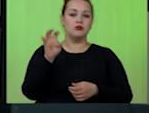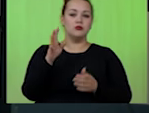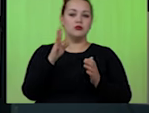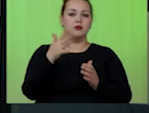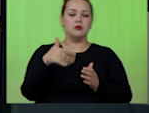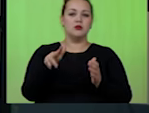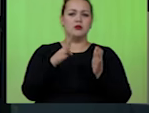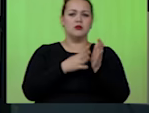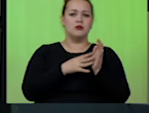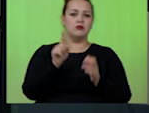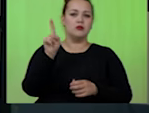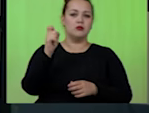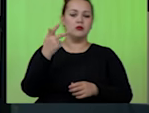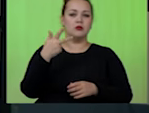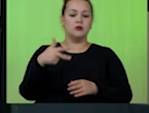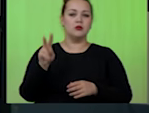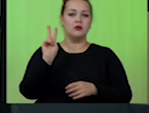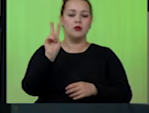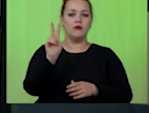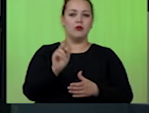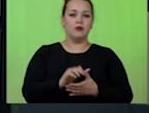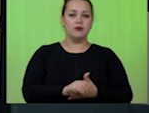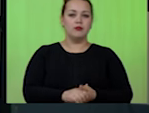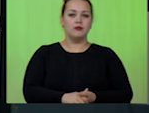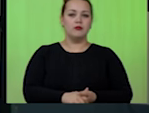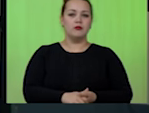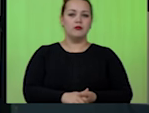1459 и 132.